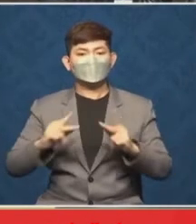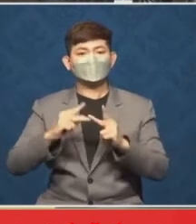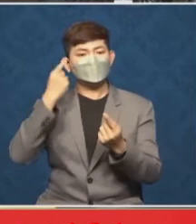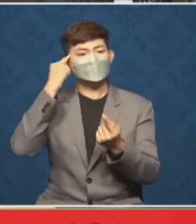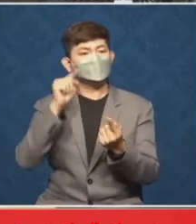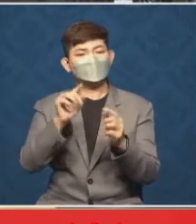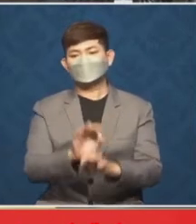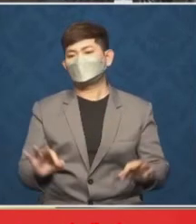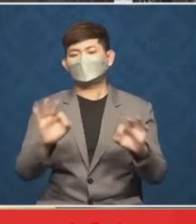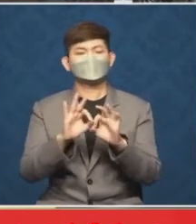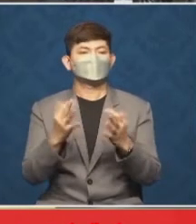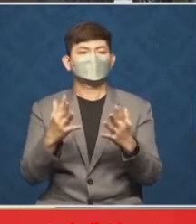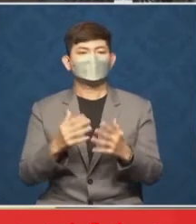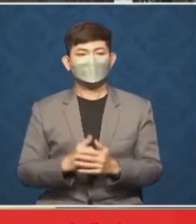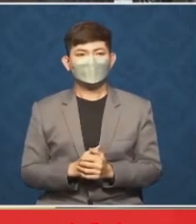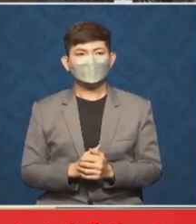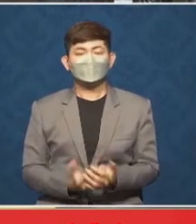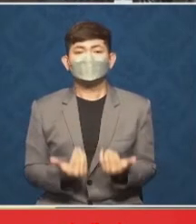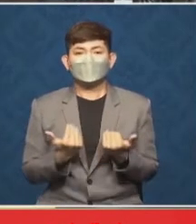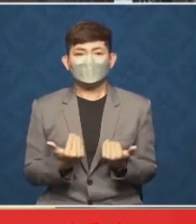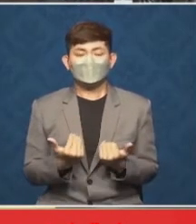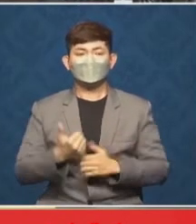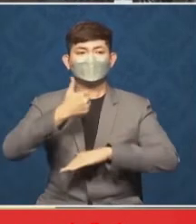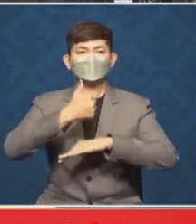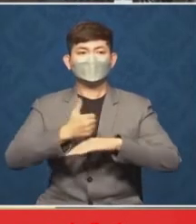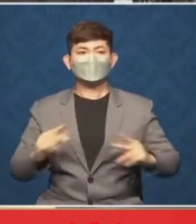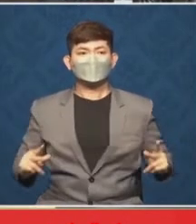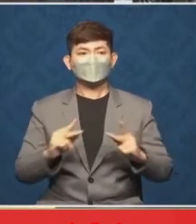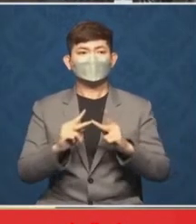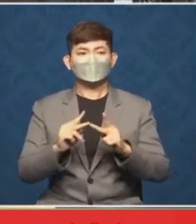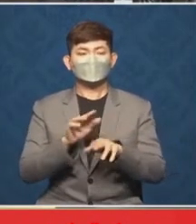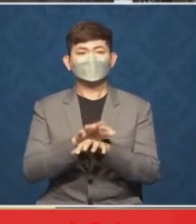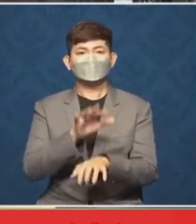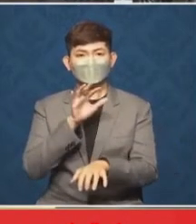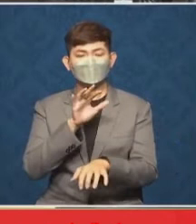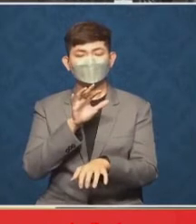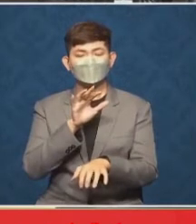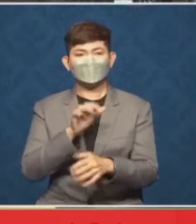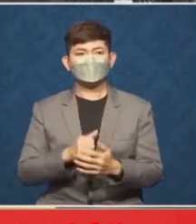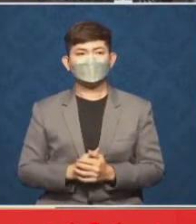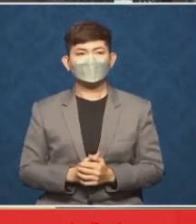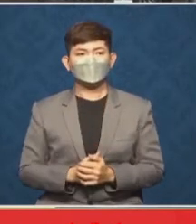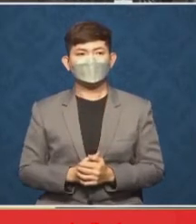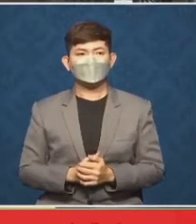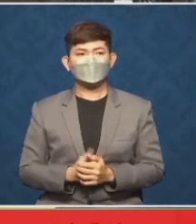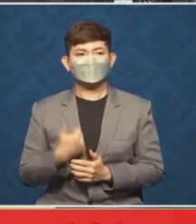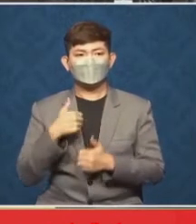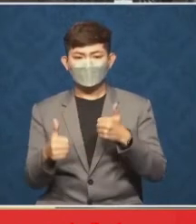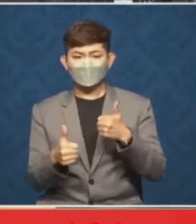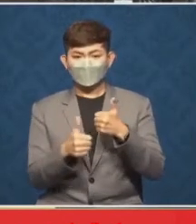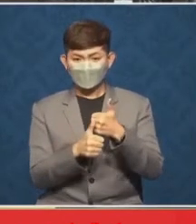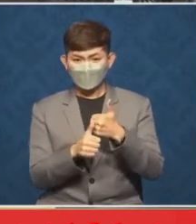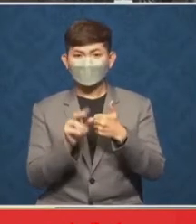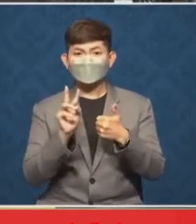ญวันนี้นะครับรัฐมนตรีว่าการกระทรวงมหาดไทยมีรัฐมนตรีช่วยอีก2ท่านน